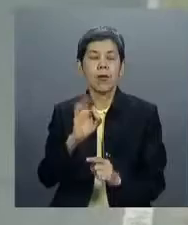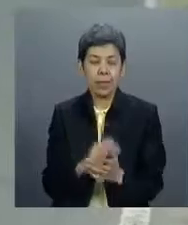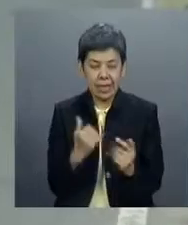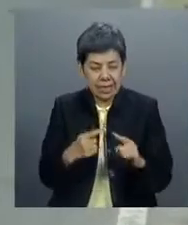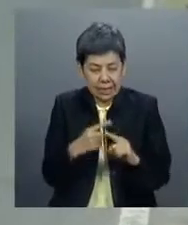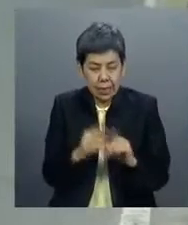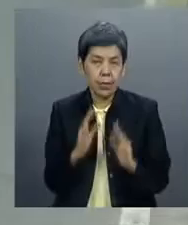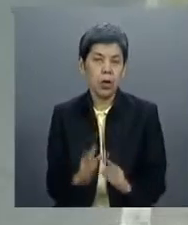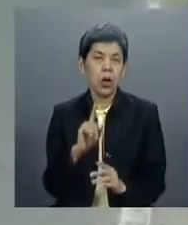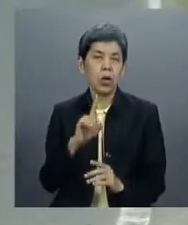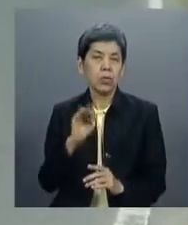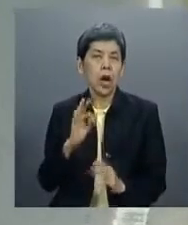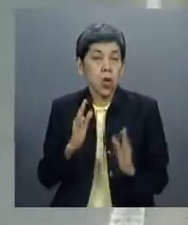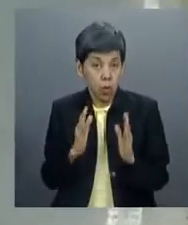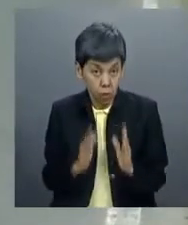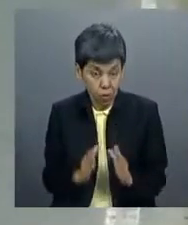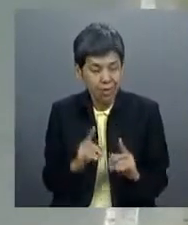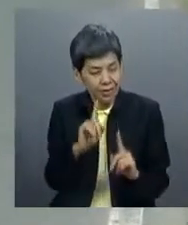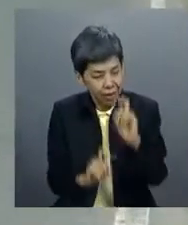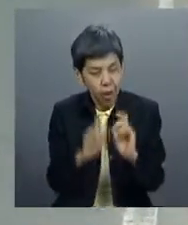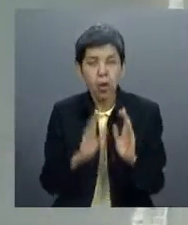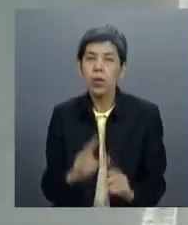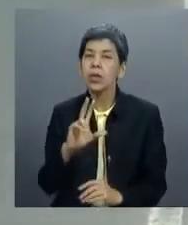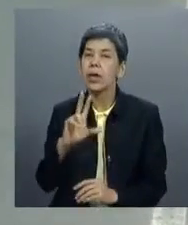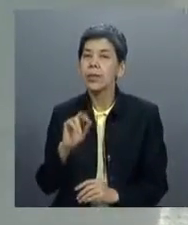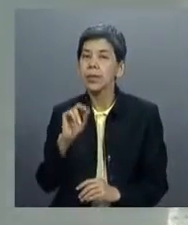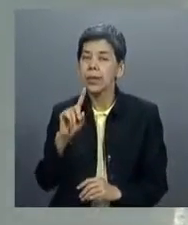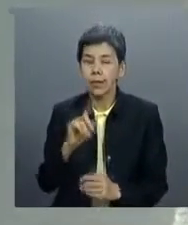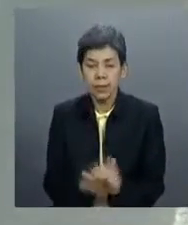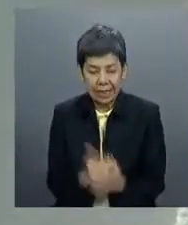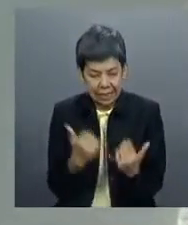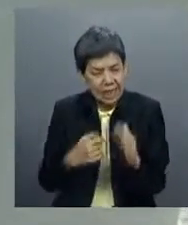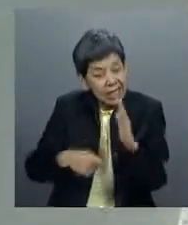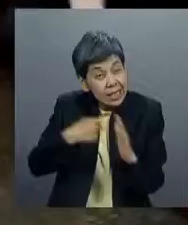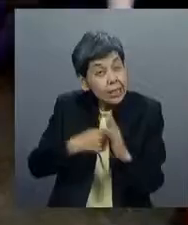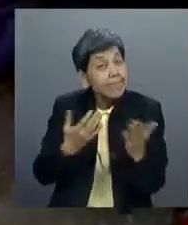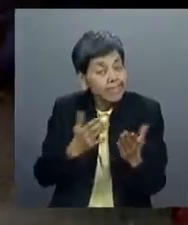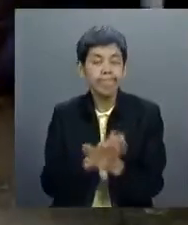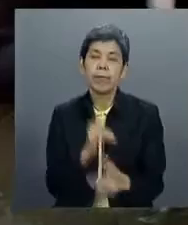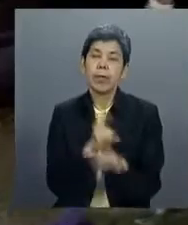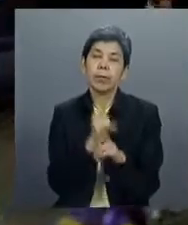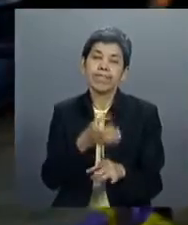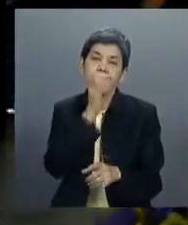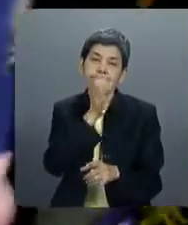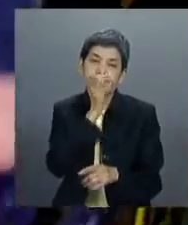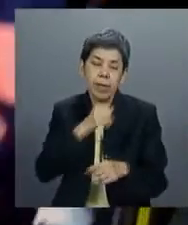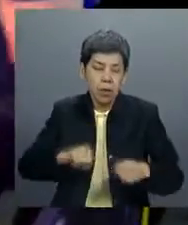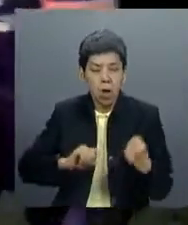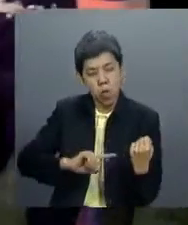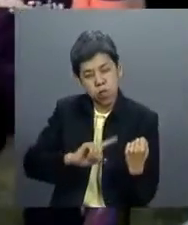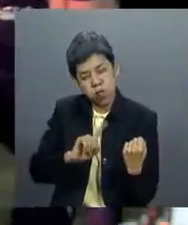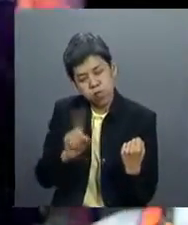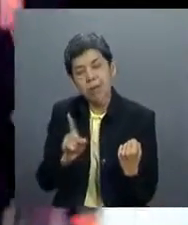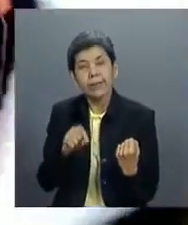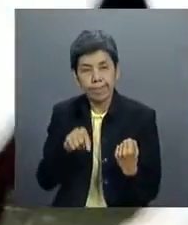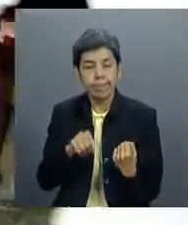าดเจ็บ149คนเสียชีวิต31คนซึ่งสาเหตุหลักนั้นเกิดจากการเมาแล้วขับและขับรถเร็วเกินกฎหมาย